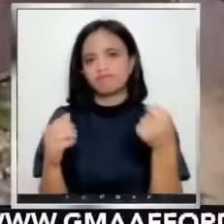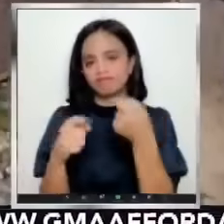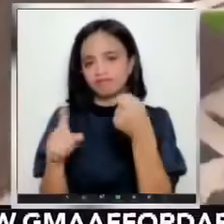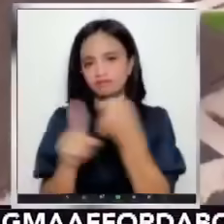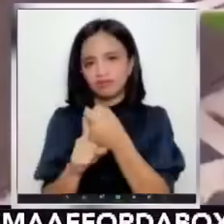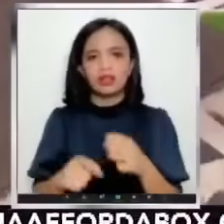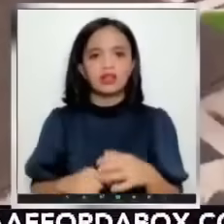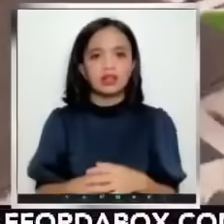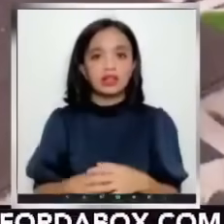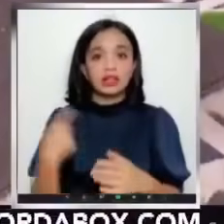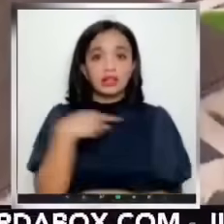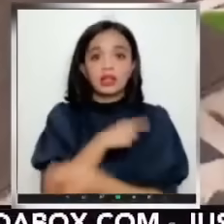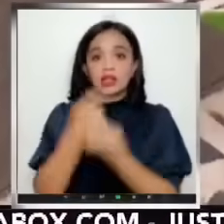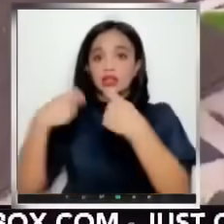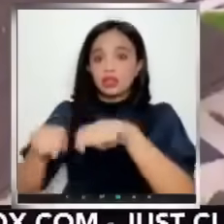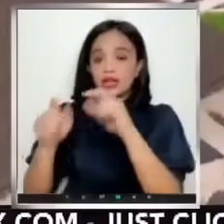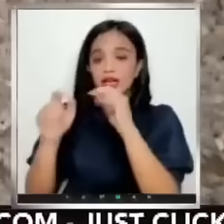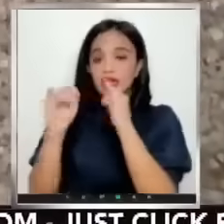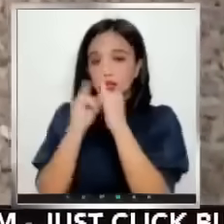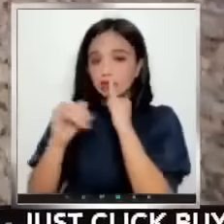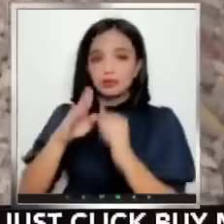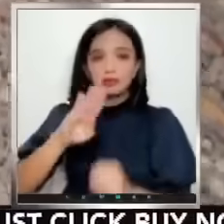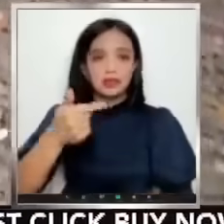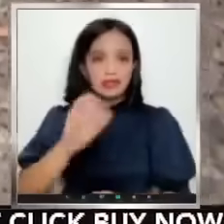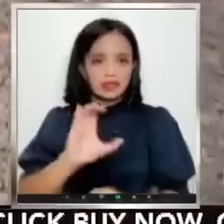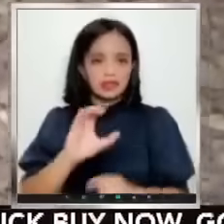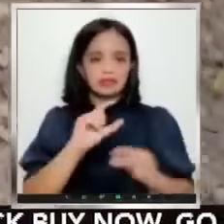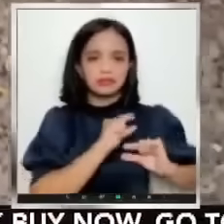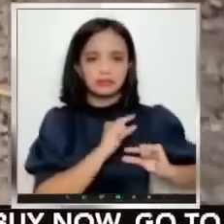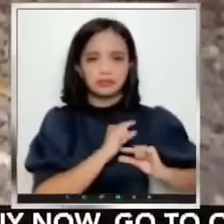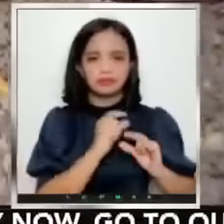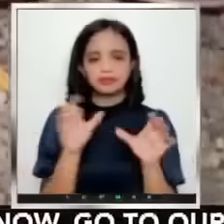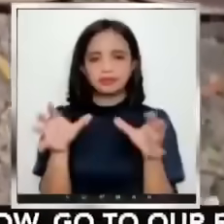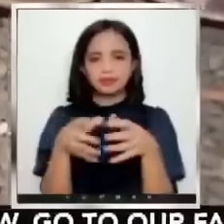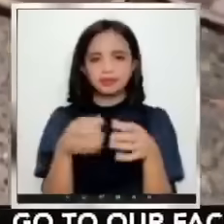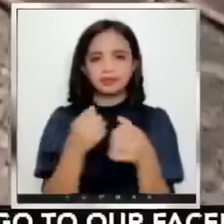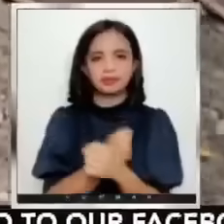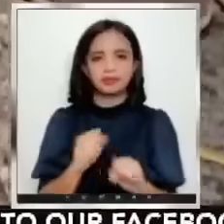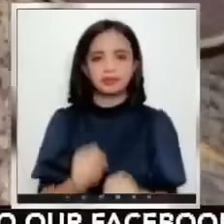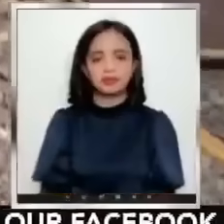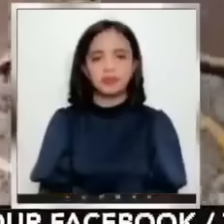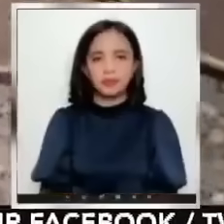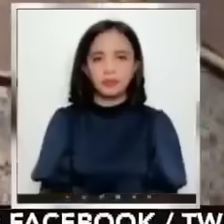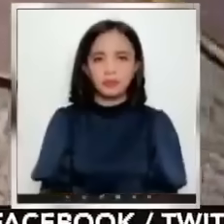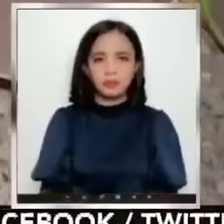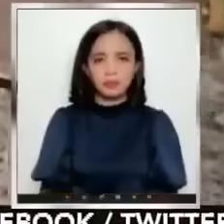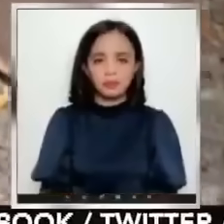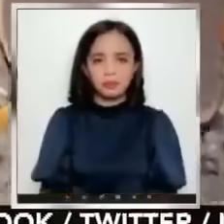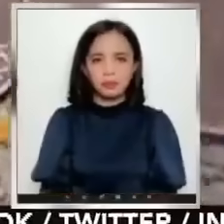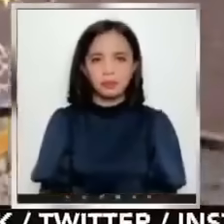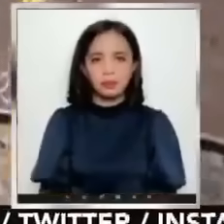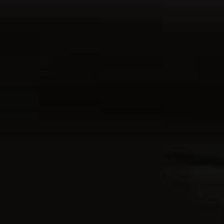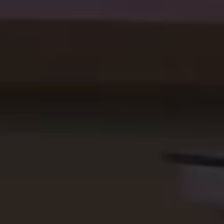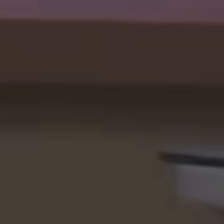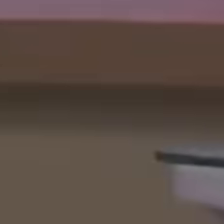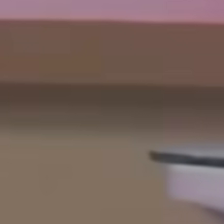namin kunin ang panig ng BGC security. Para sa GMA Integrated News, Danating Kungko, nakatutok 24